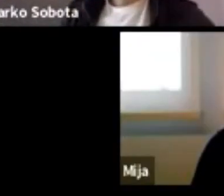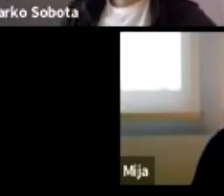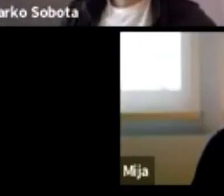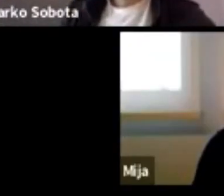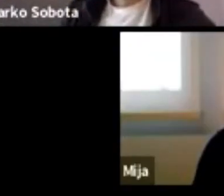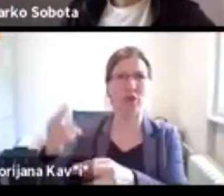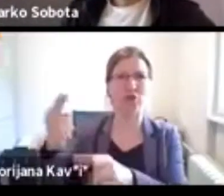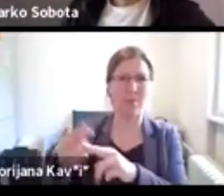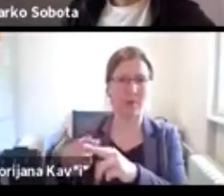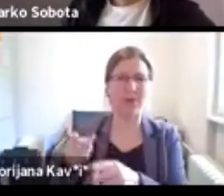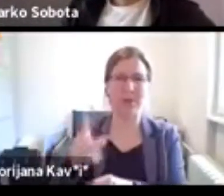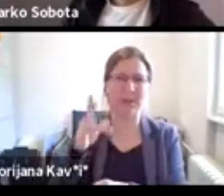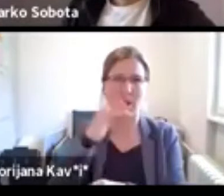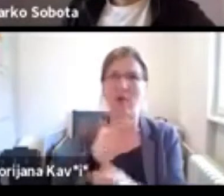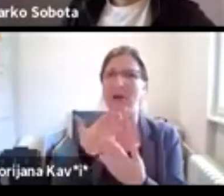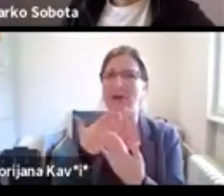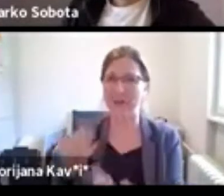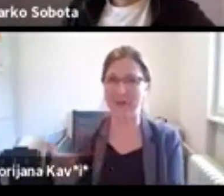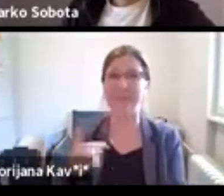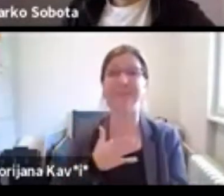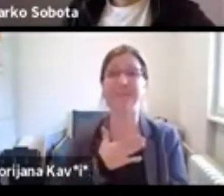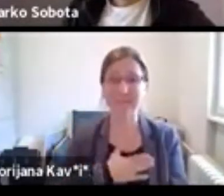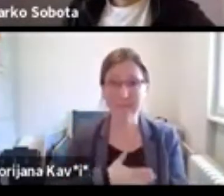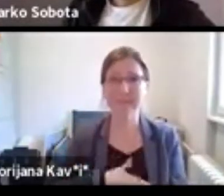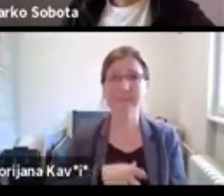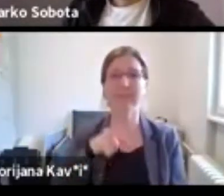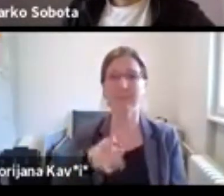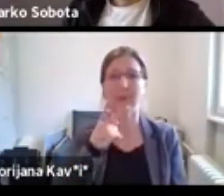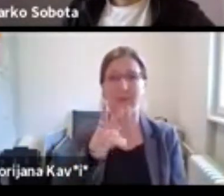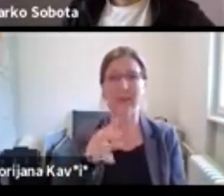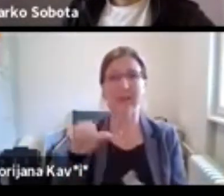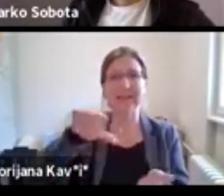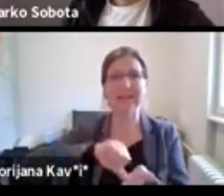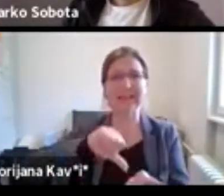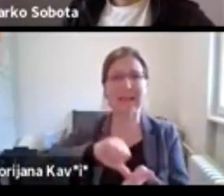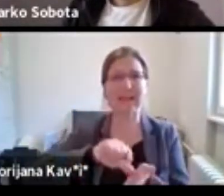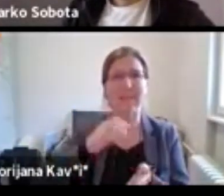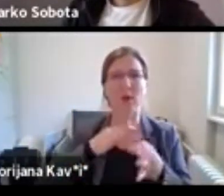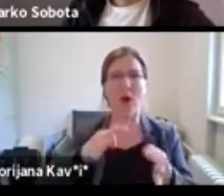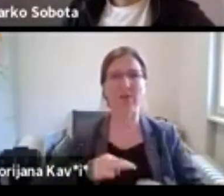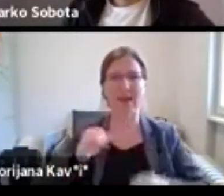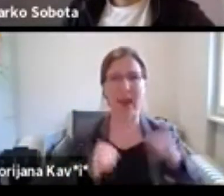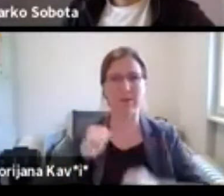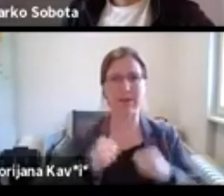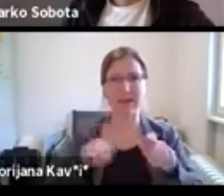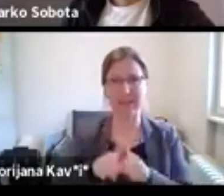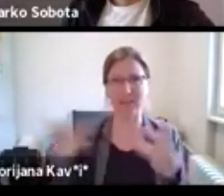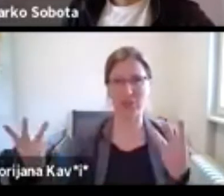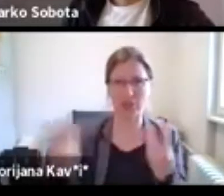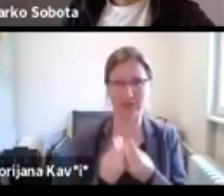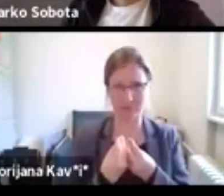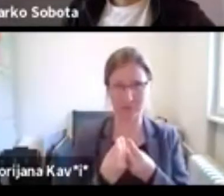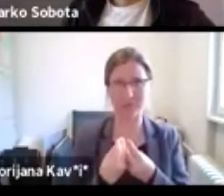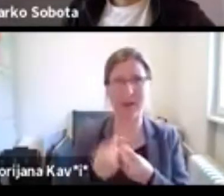nešto rečenica. Jako nam je drago da su hrabre snage Centra za profesionalnu rehabilitaciju Zagreb s nama,